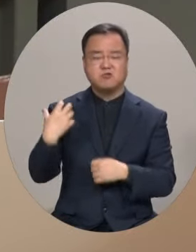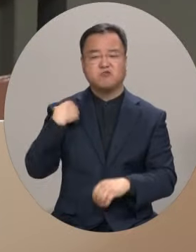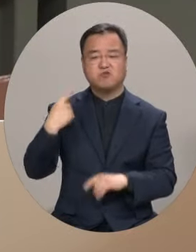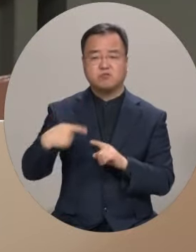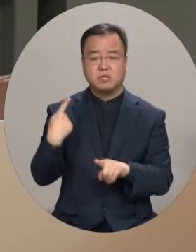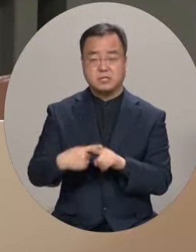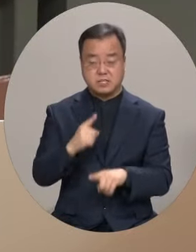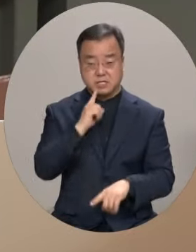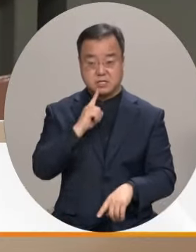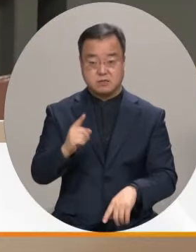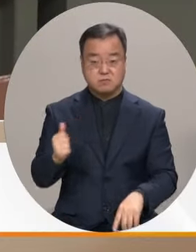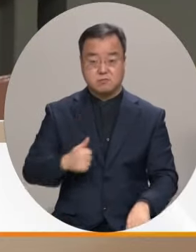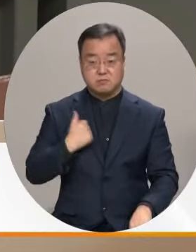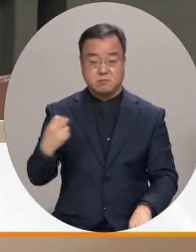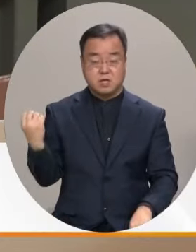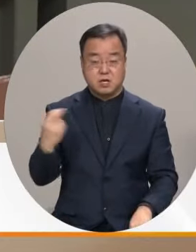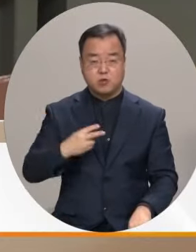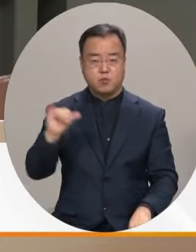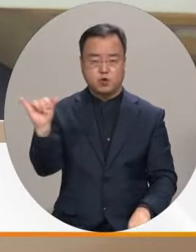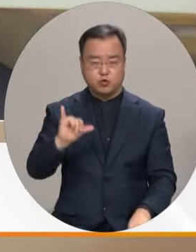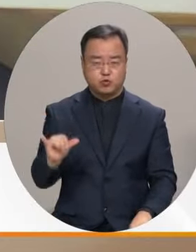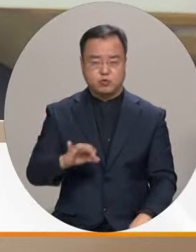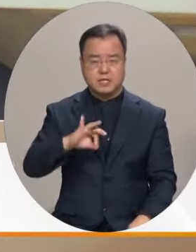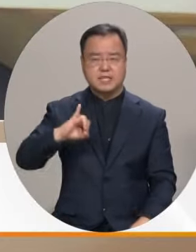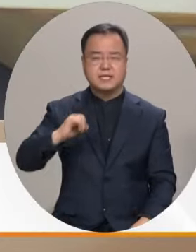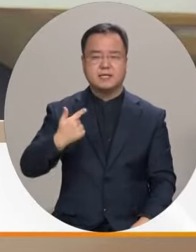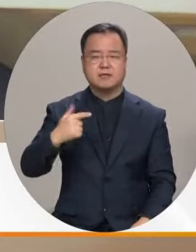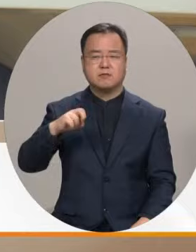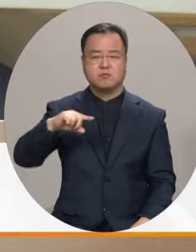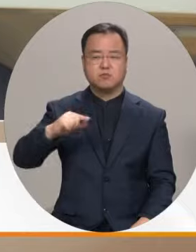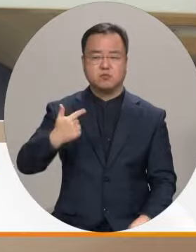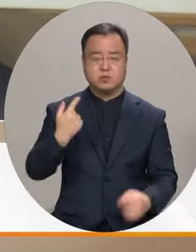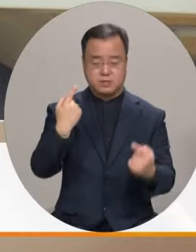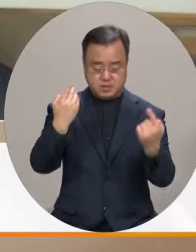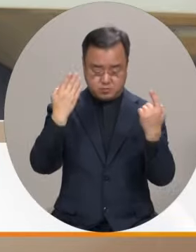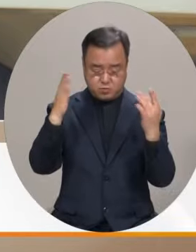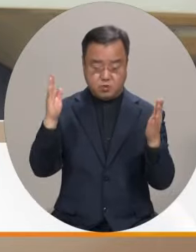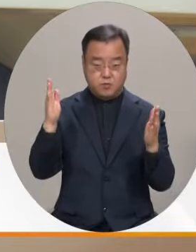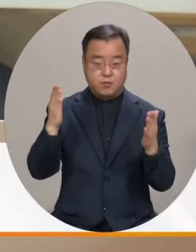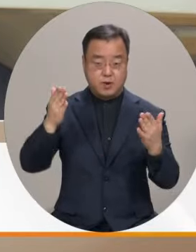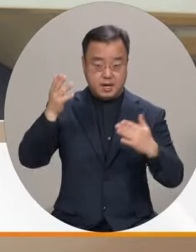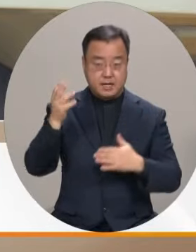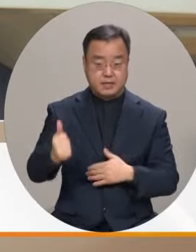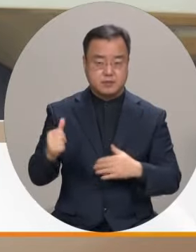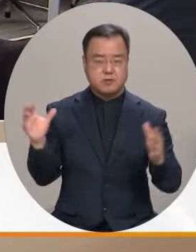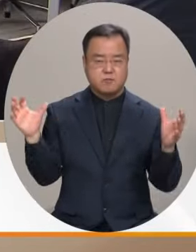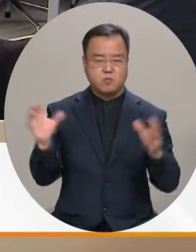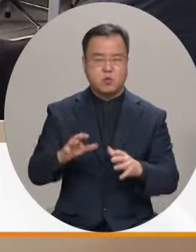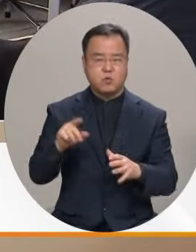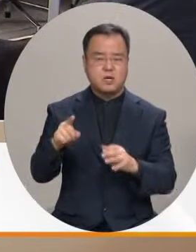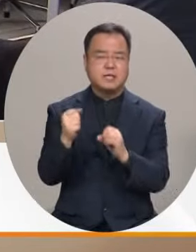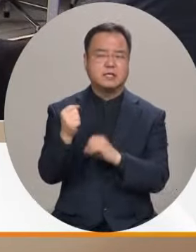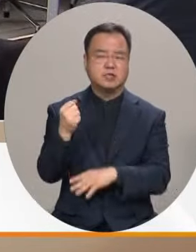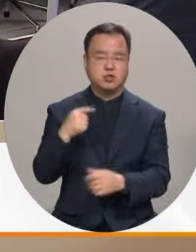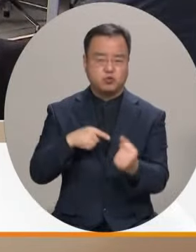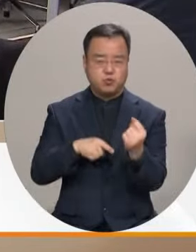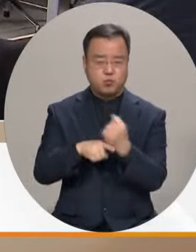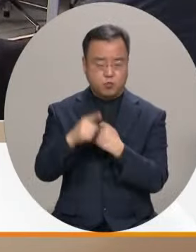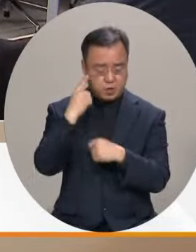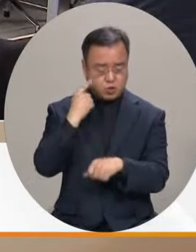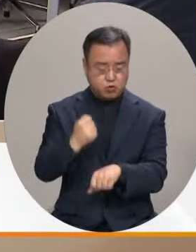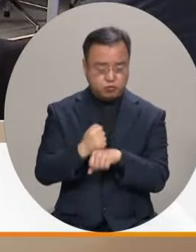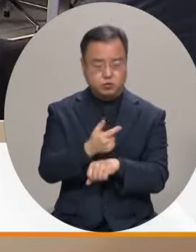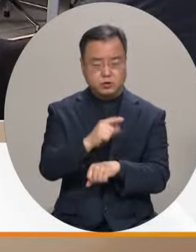급기와 전국의 인문대 학장들과 한 자리에 모여서 교육부의 무전공 입학생 확대 방침이 기초학문을 붕괴시킬 것이다